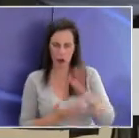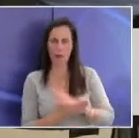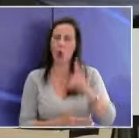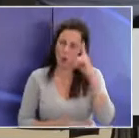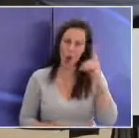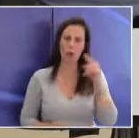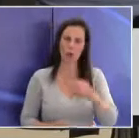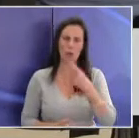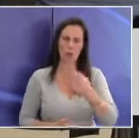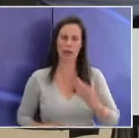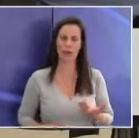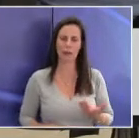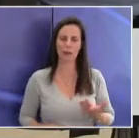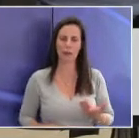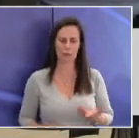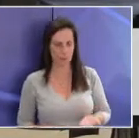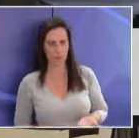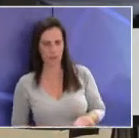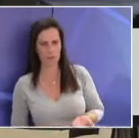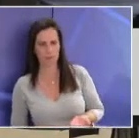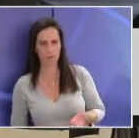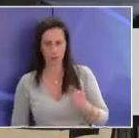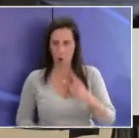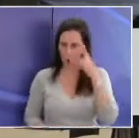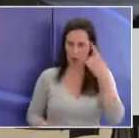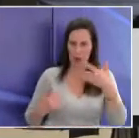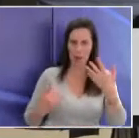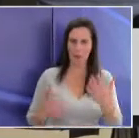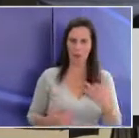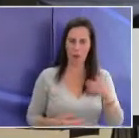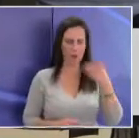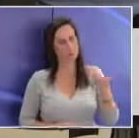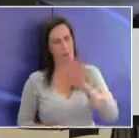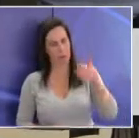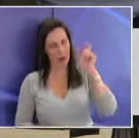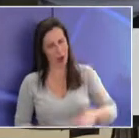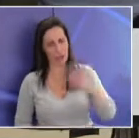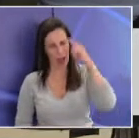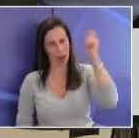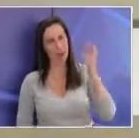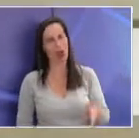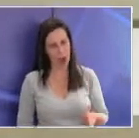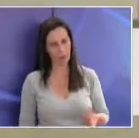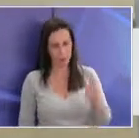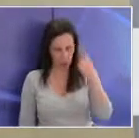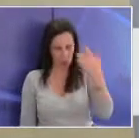יודע שזה מה שהולך לקרות. כן. הוא יודע אולי כמה ימים על זה. הוא בן אדם חכם. הוא רואה את